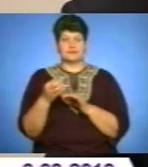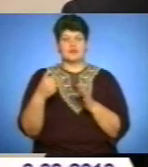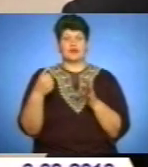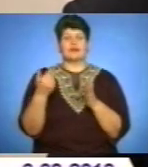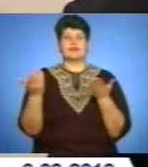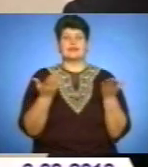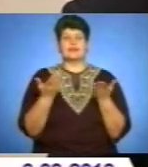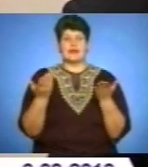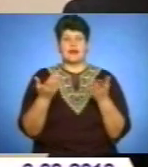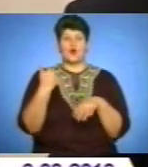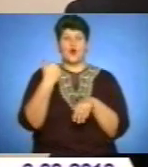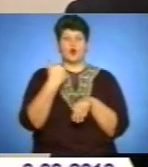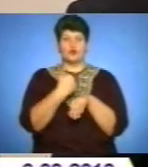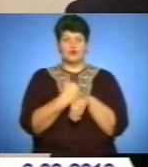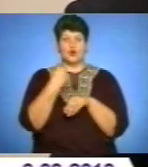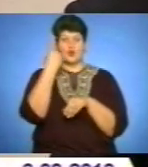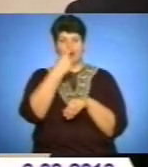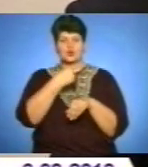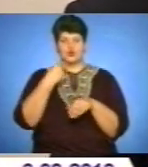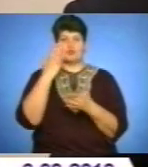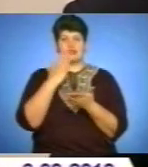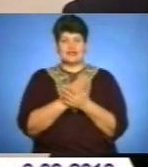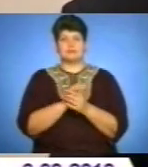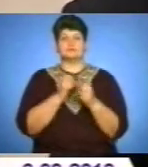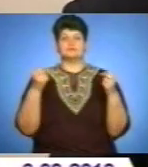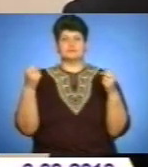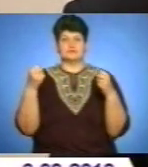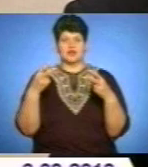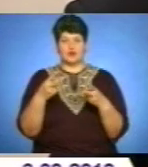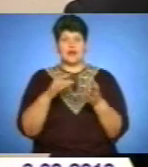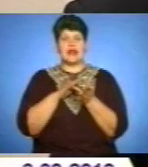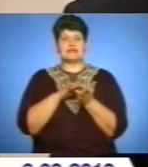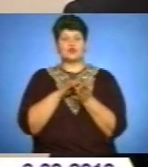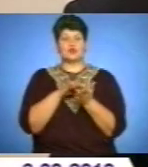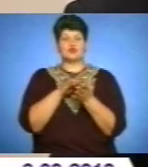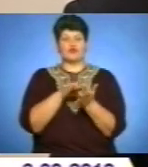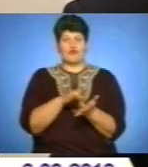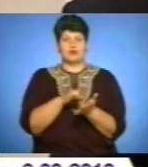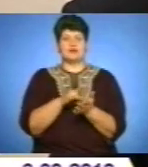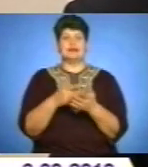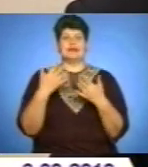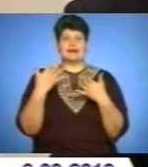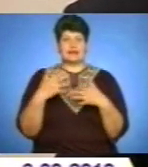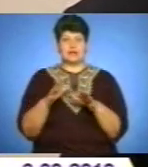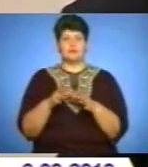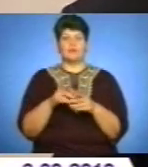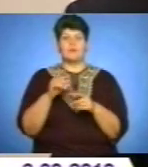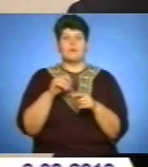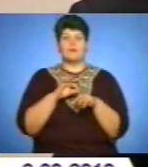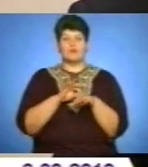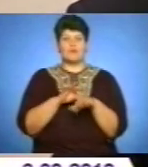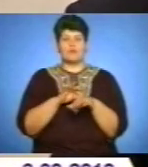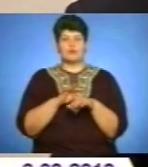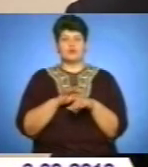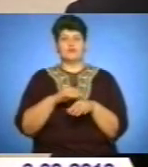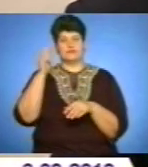де головною особою є кваліфікований екскурсовод, який пройшов акредитацію, пройшов,